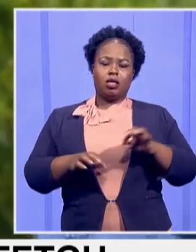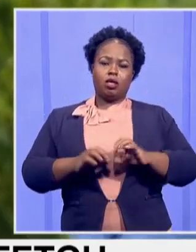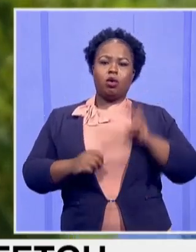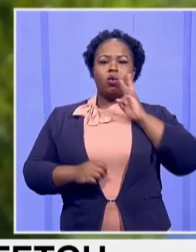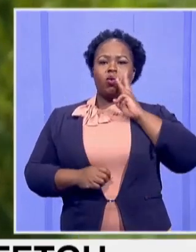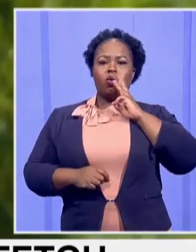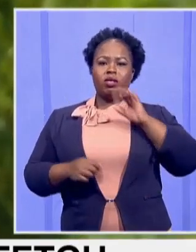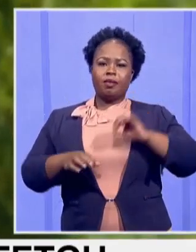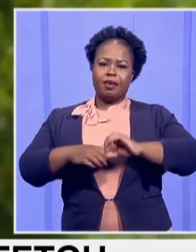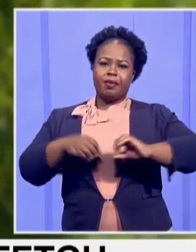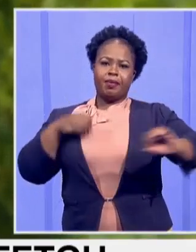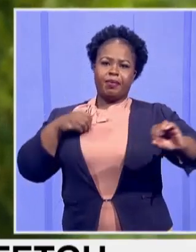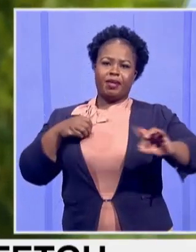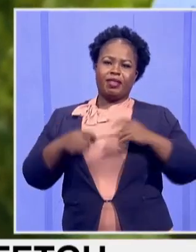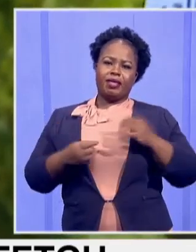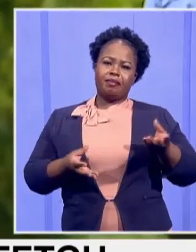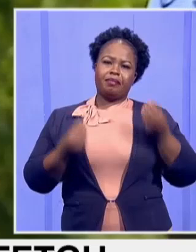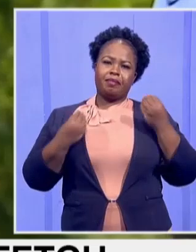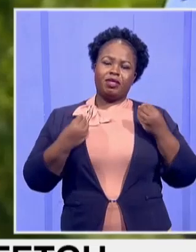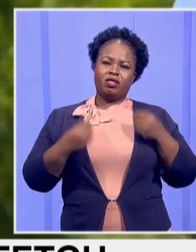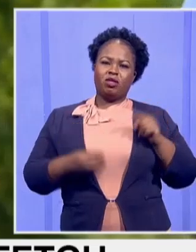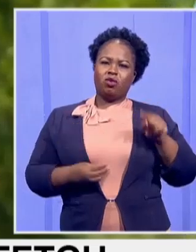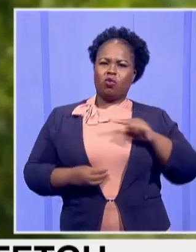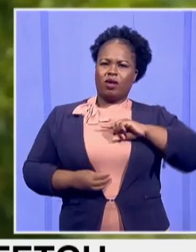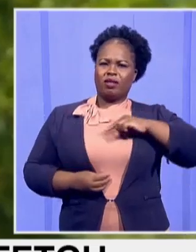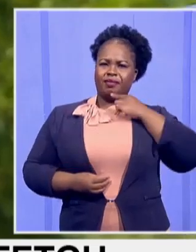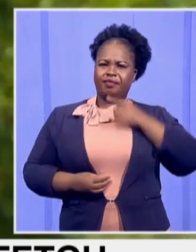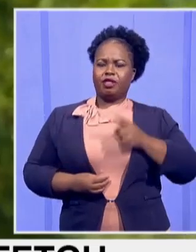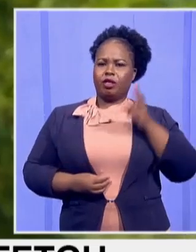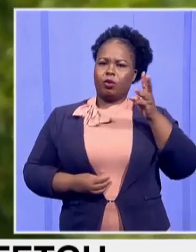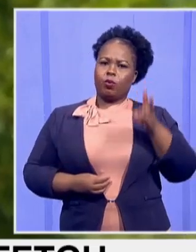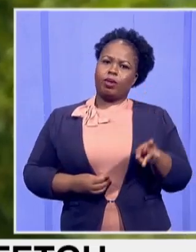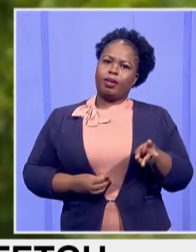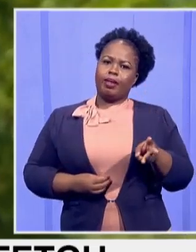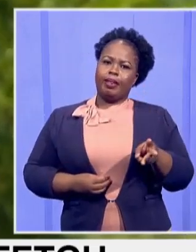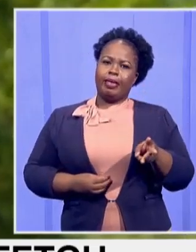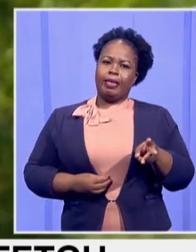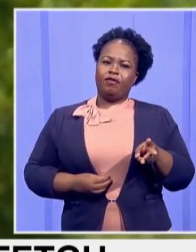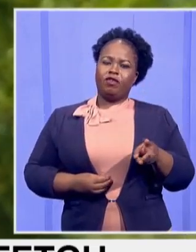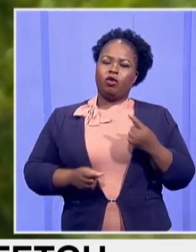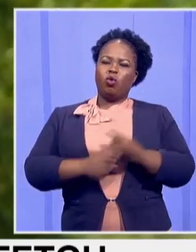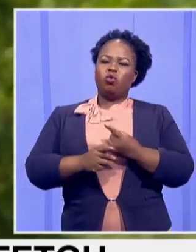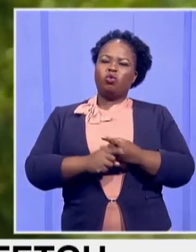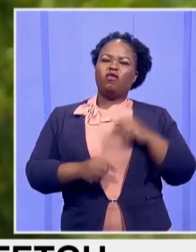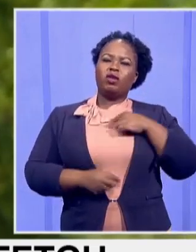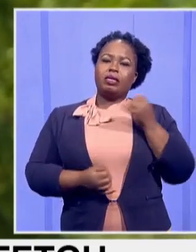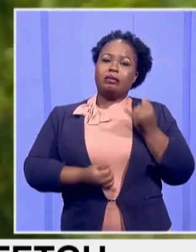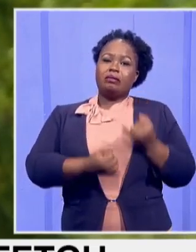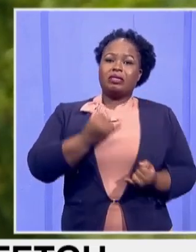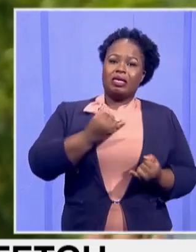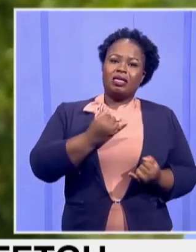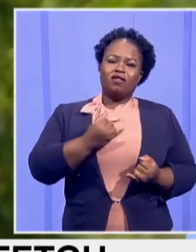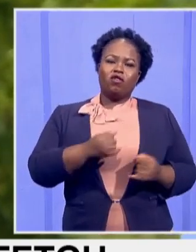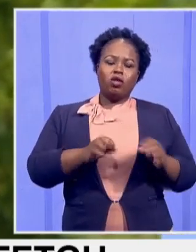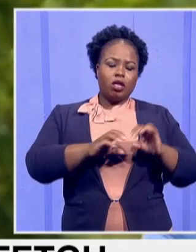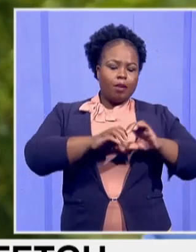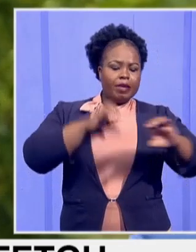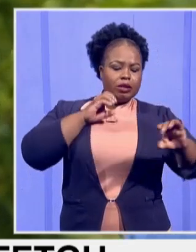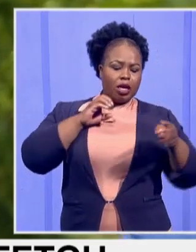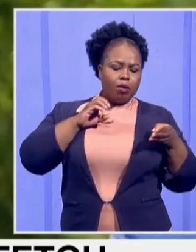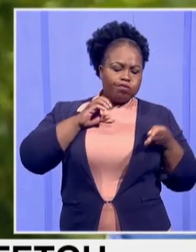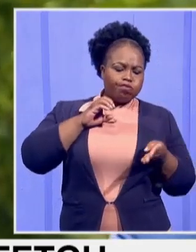kon daardie spesifieke toerusting nie verder 'n foutvinding doen in die pypie. So dit is weer